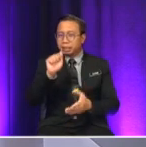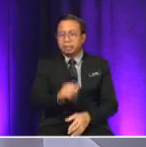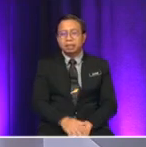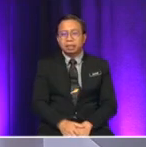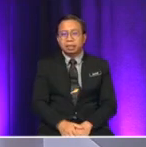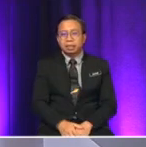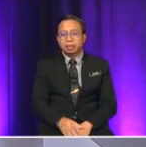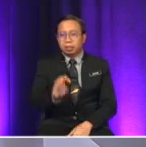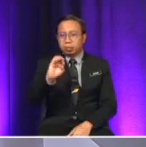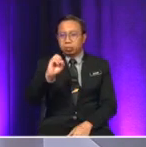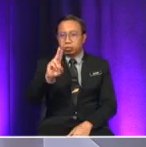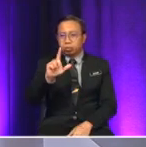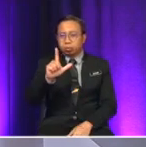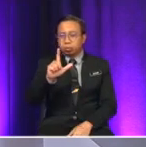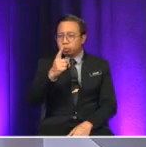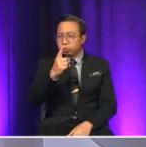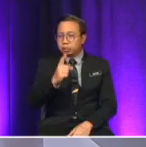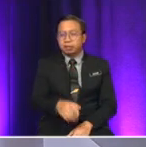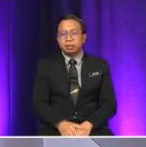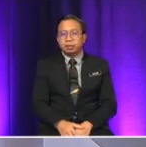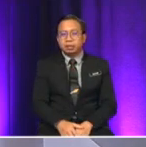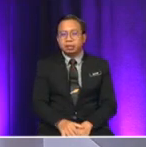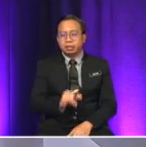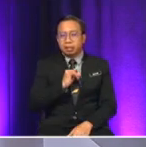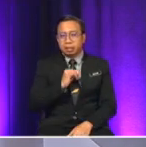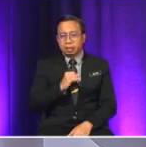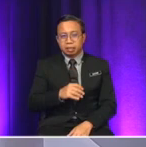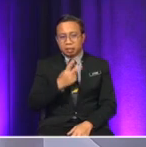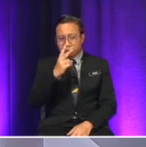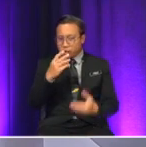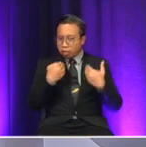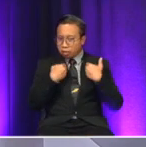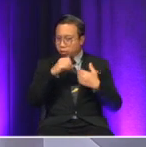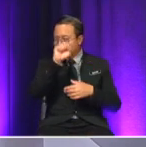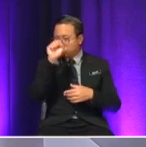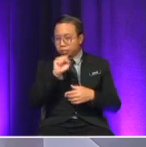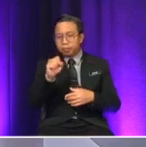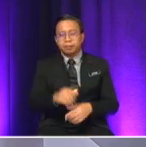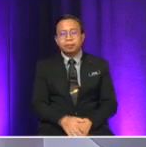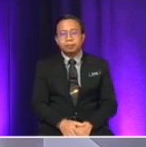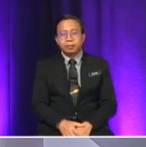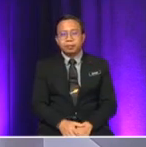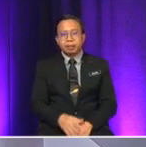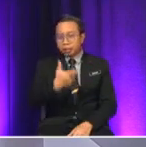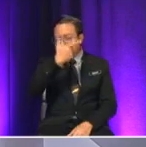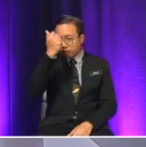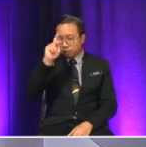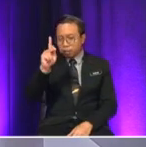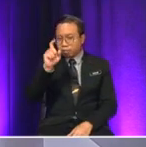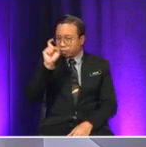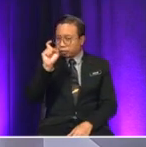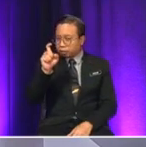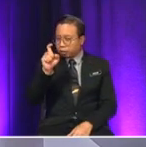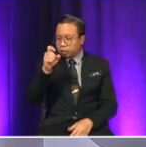bagi modul 11 perkembangan estetika dan daya kreatif. Dan saya perasan juga antara soalan yang terlibat antaranya melibatkan kita perlu isi